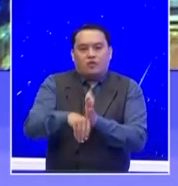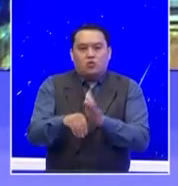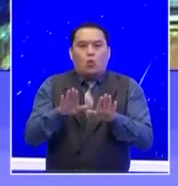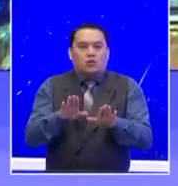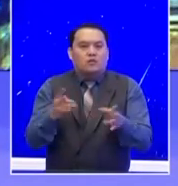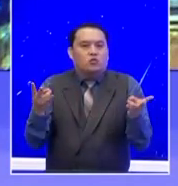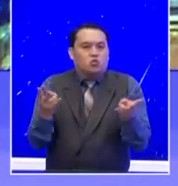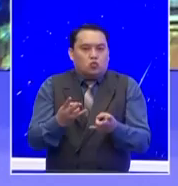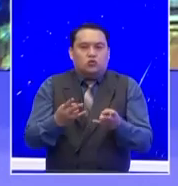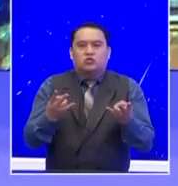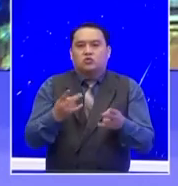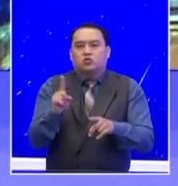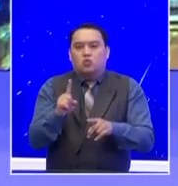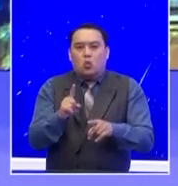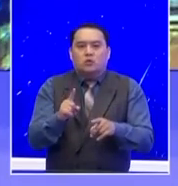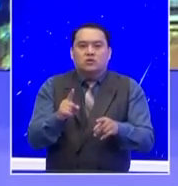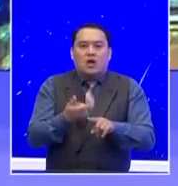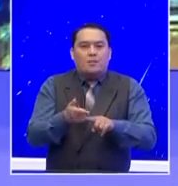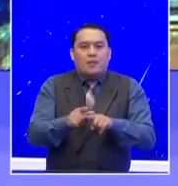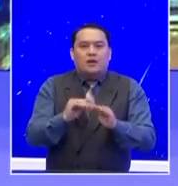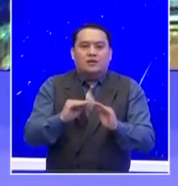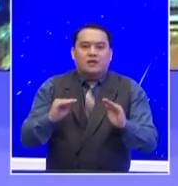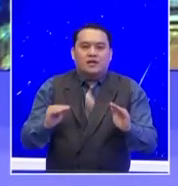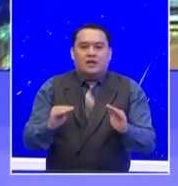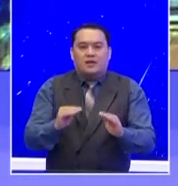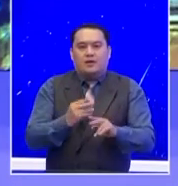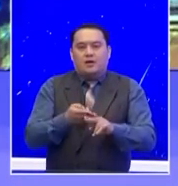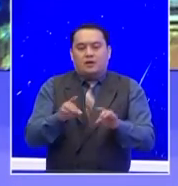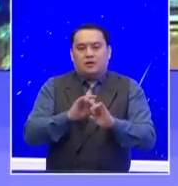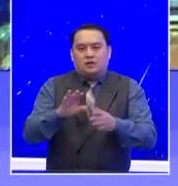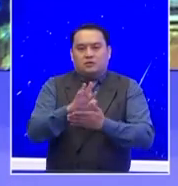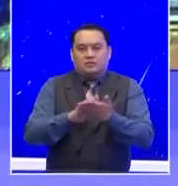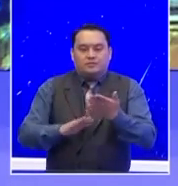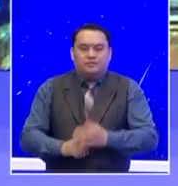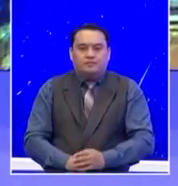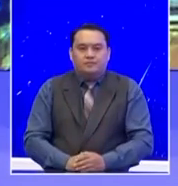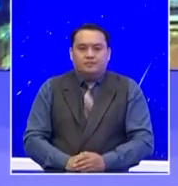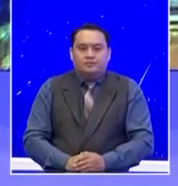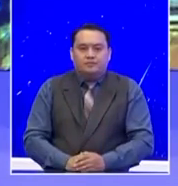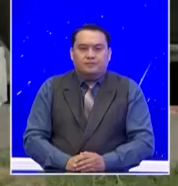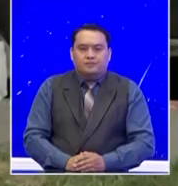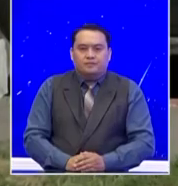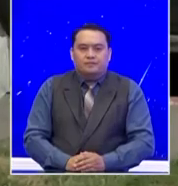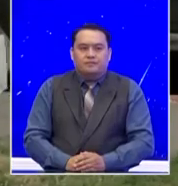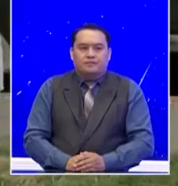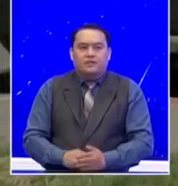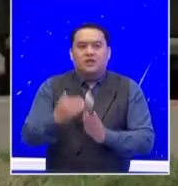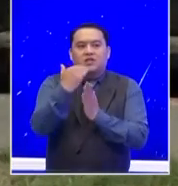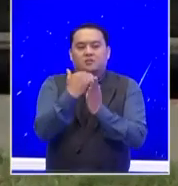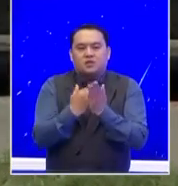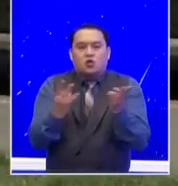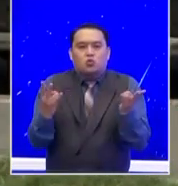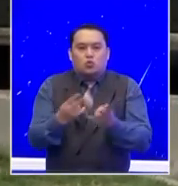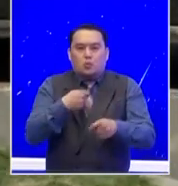только продукты первой необходимости, но и сюрприз для самых маленьких жителей, находящихся на карантине. Список